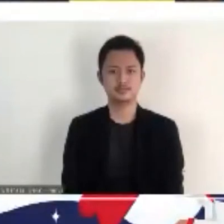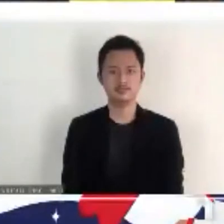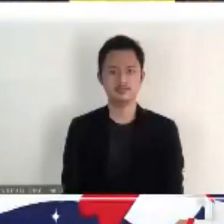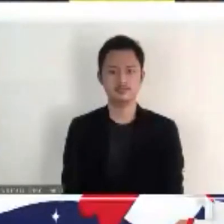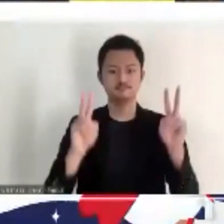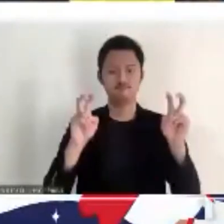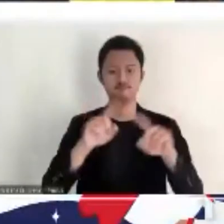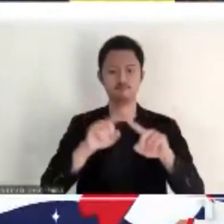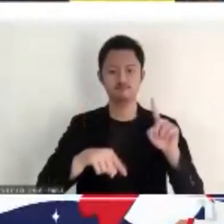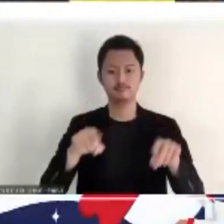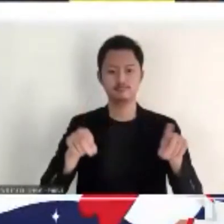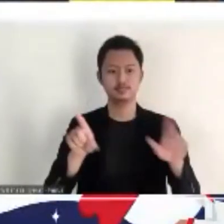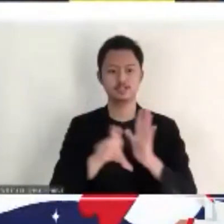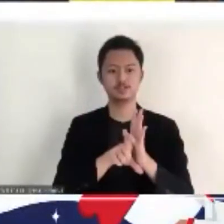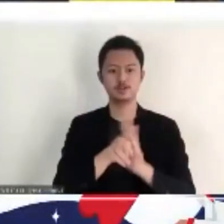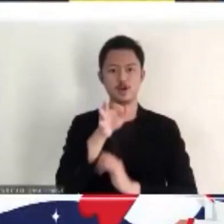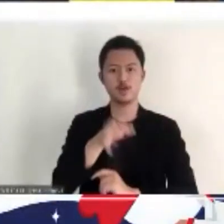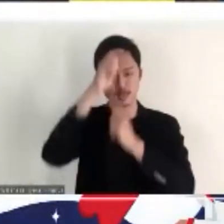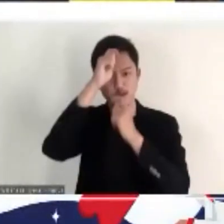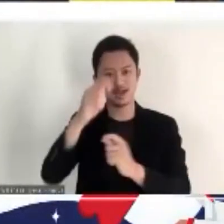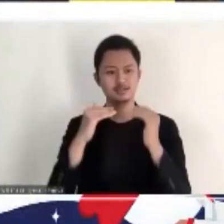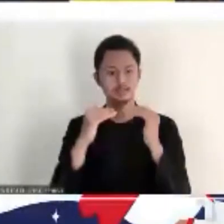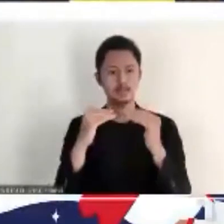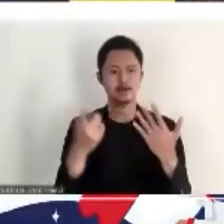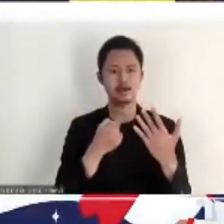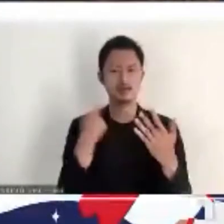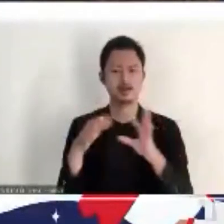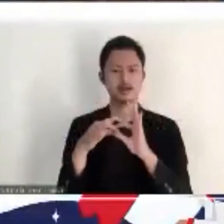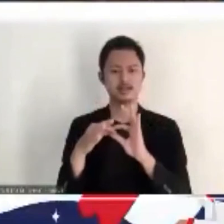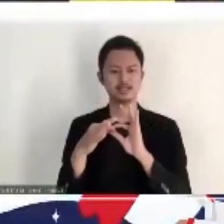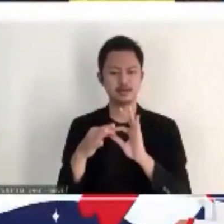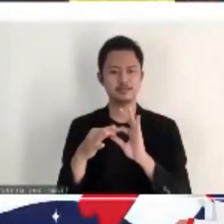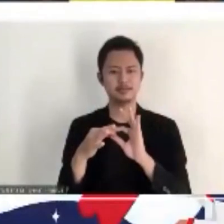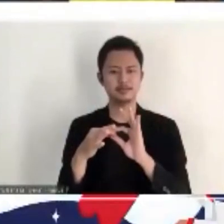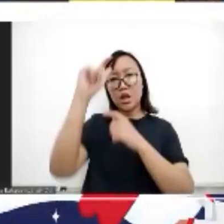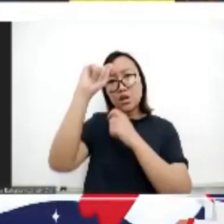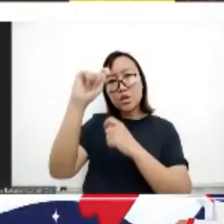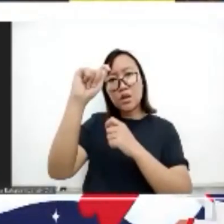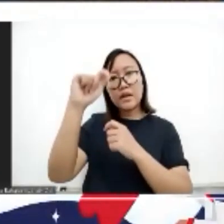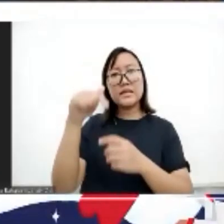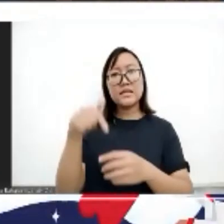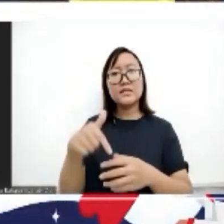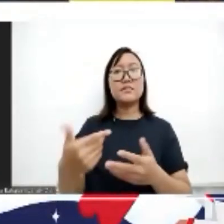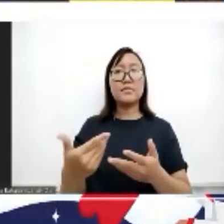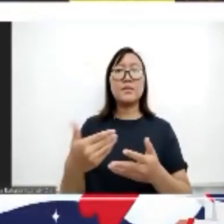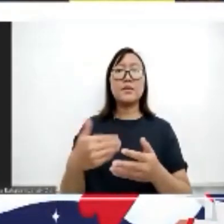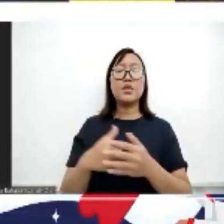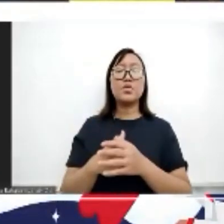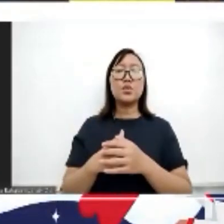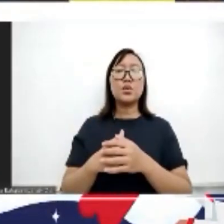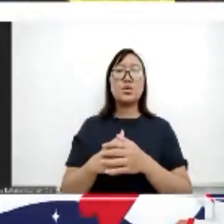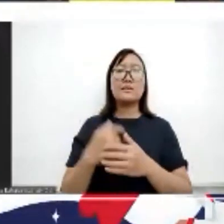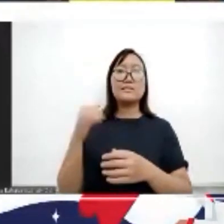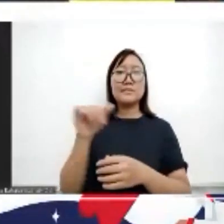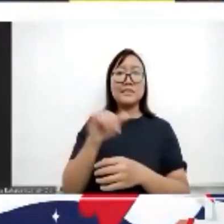indeks di kota toleran kami akan bekerjasama dengan stara Institute misalnya untuk